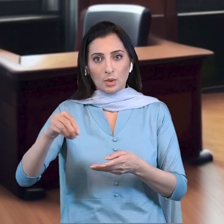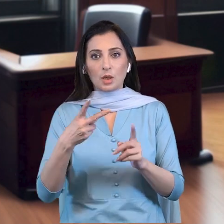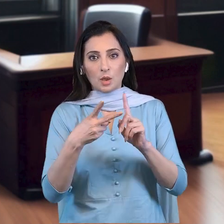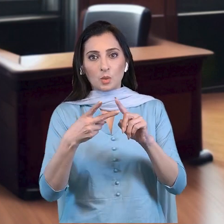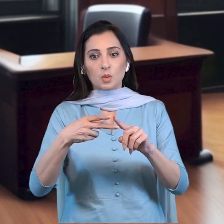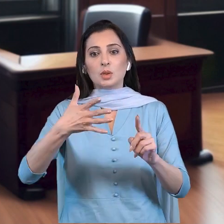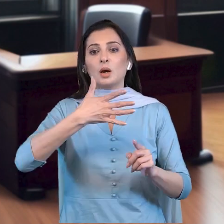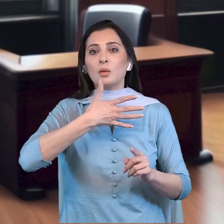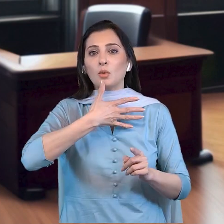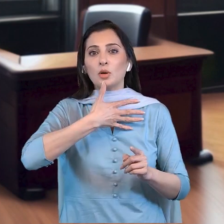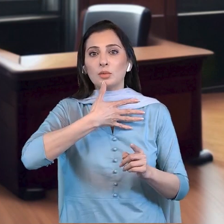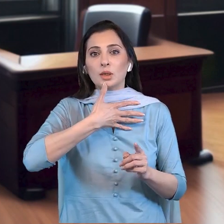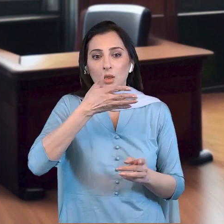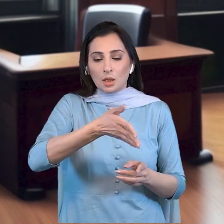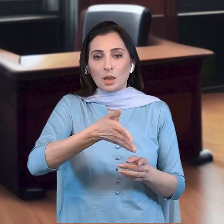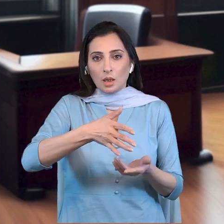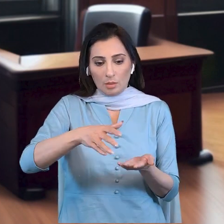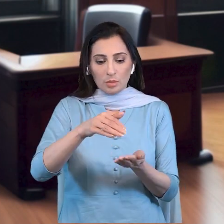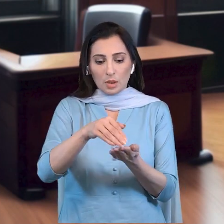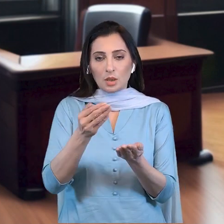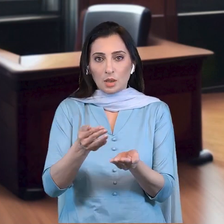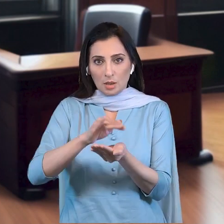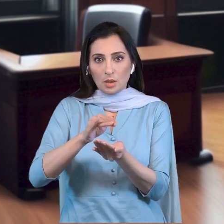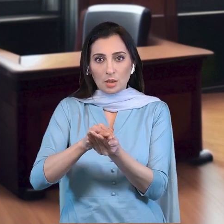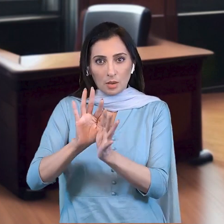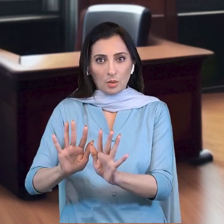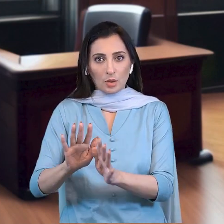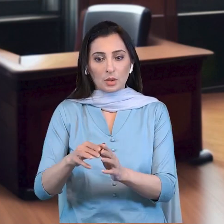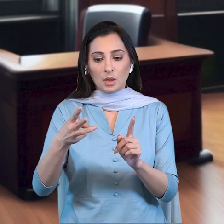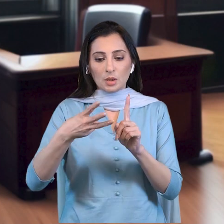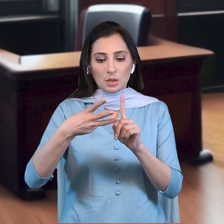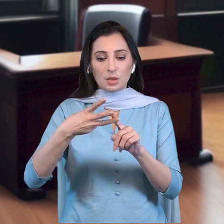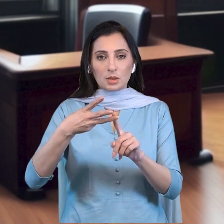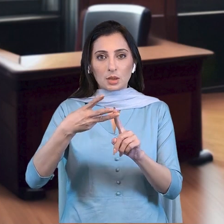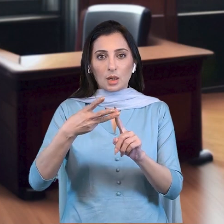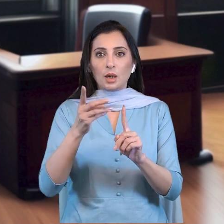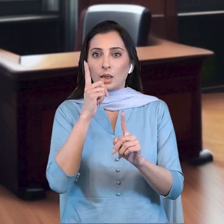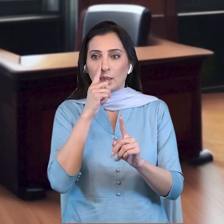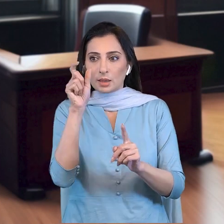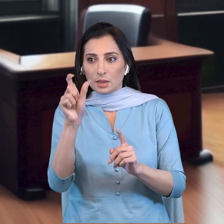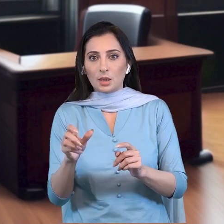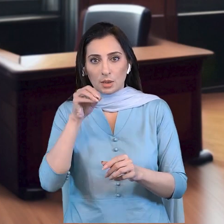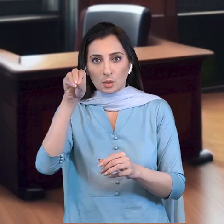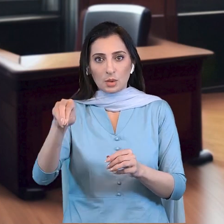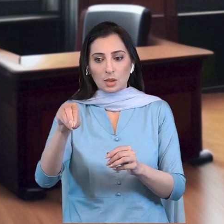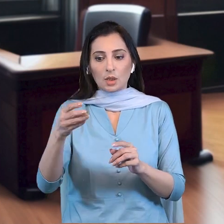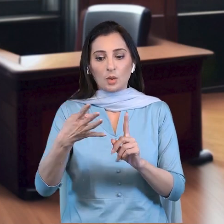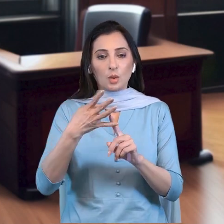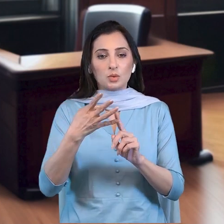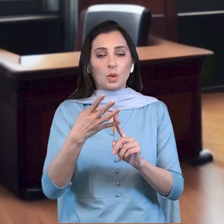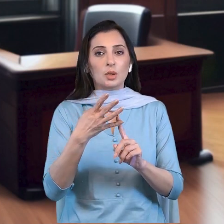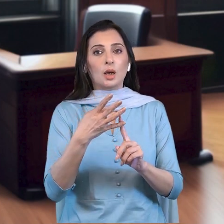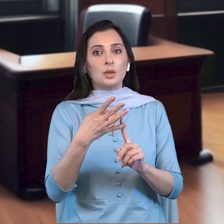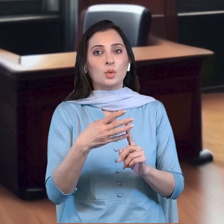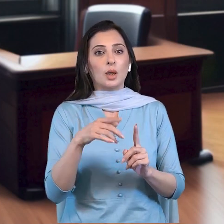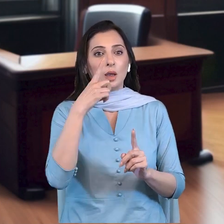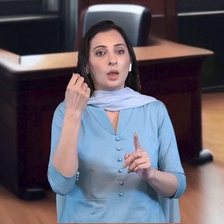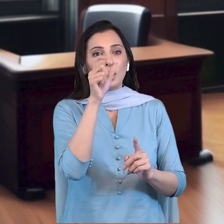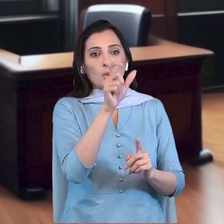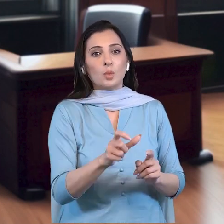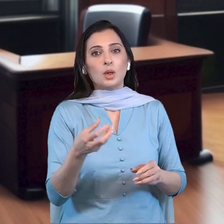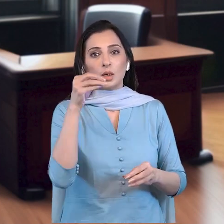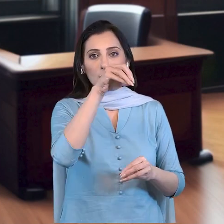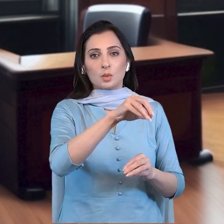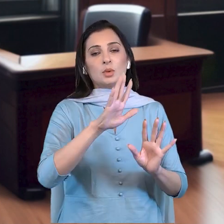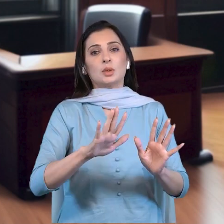کہ ہر کنسرن پارٹی کے پاس اپنا ایک پرت نکاح نامے کا ہوگا فار